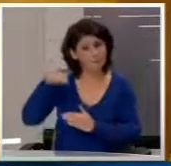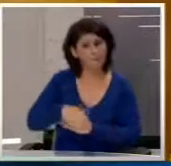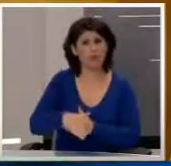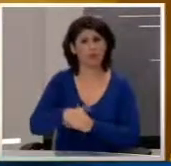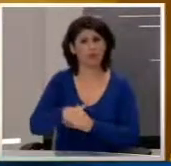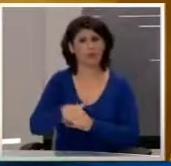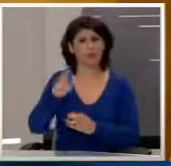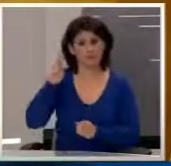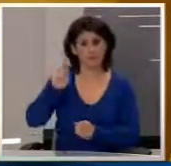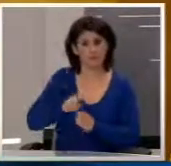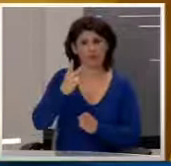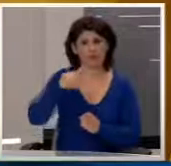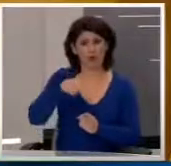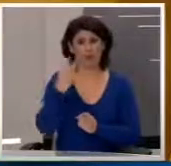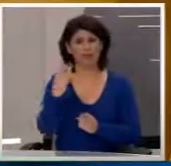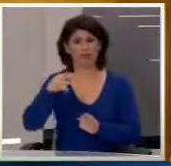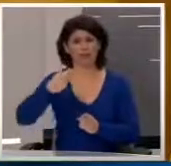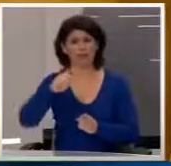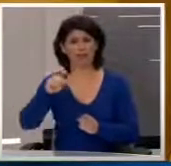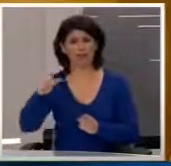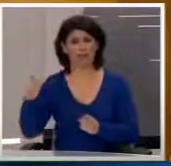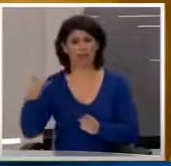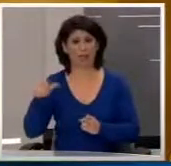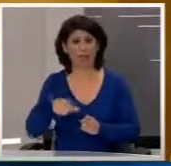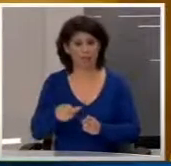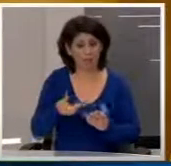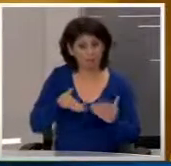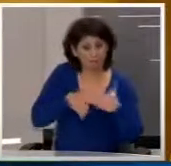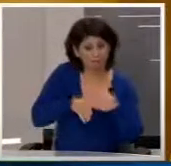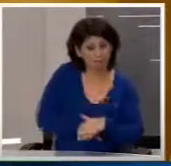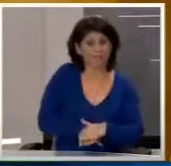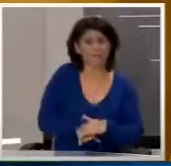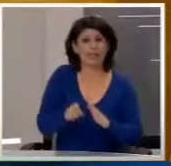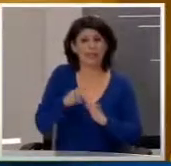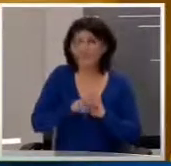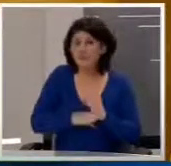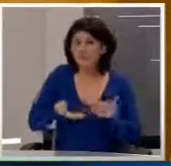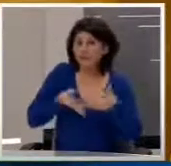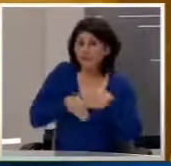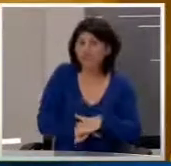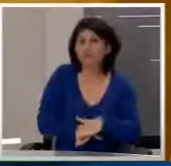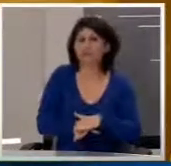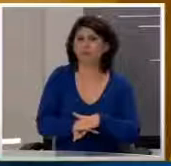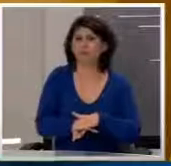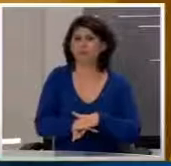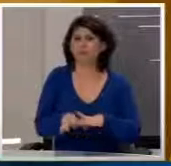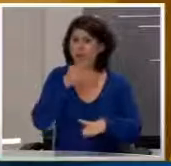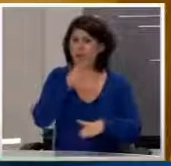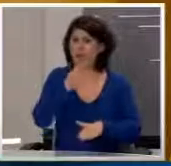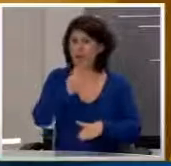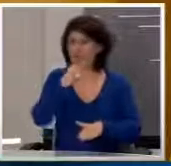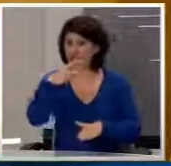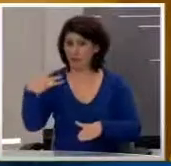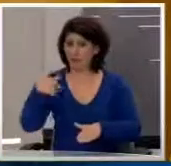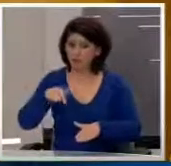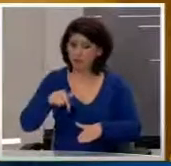πάει στα 2,3 δισεκατομμύρια. Αυτό που αποκρύπτεται συστηματικά, λέει ο Ανδρέας Ξανθός,